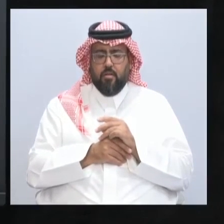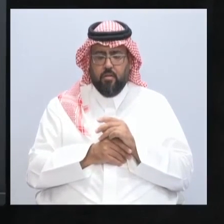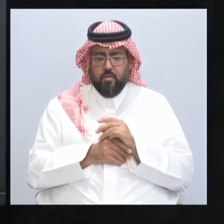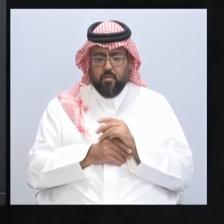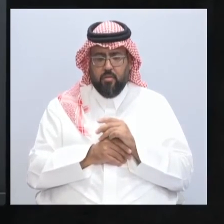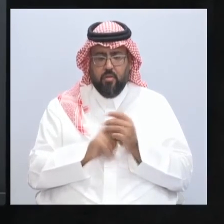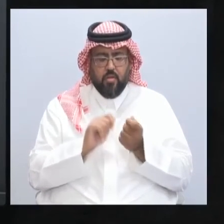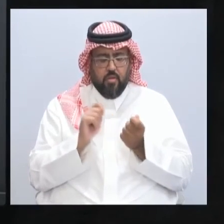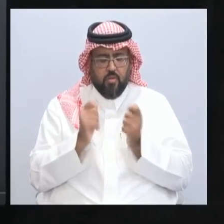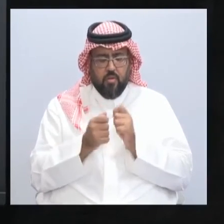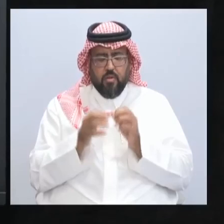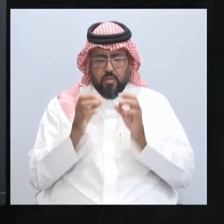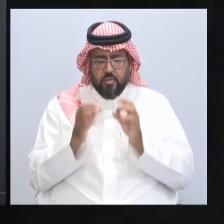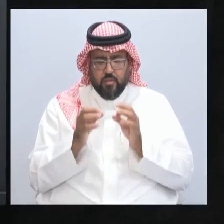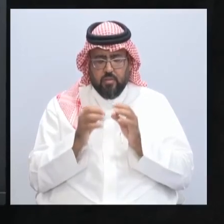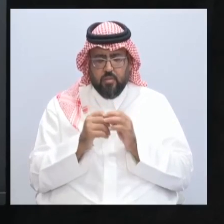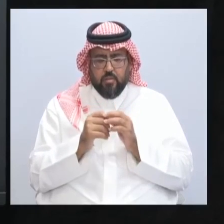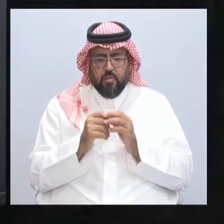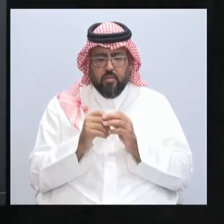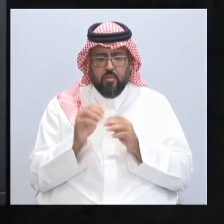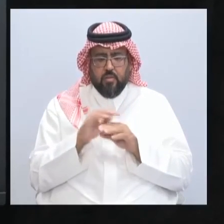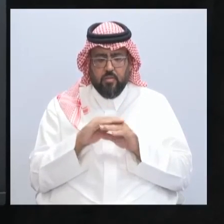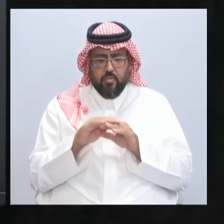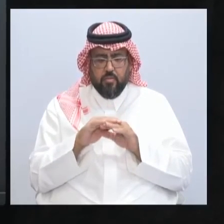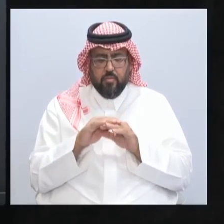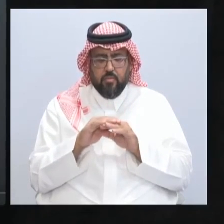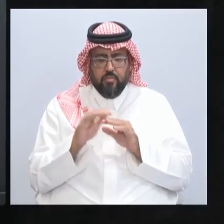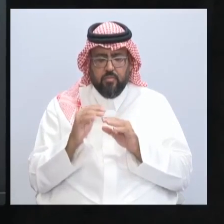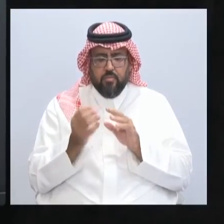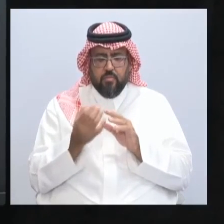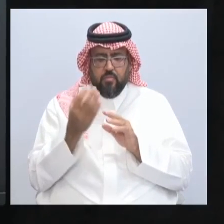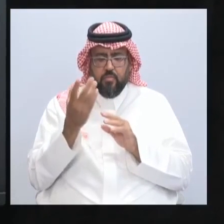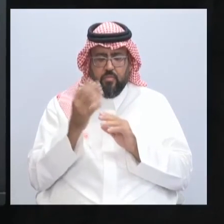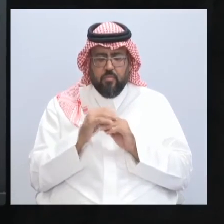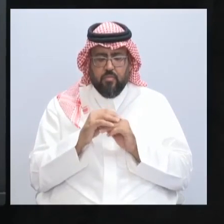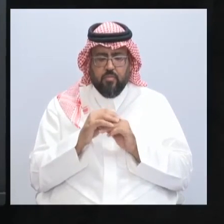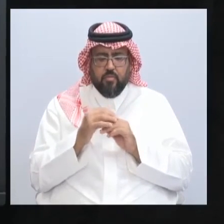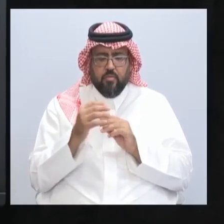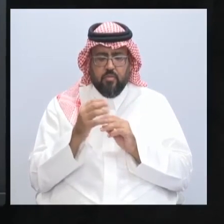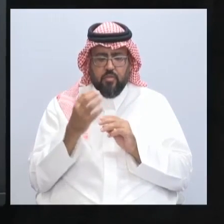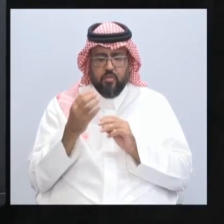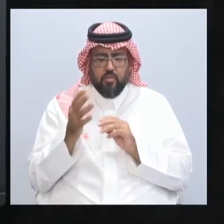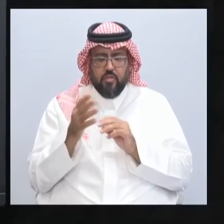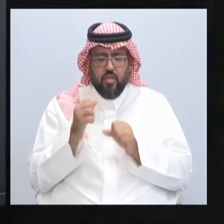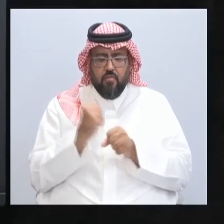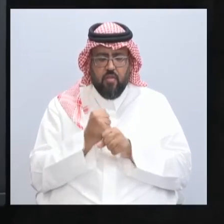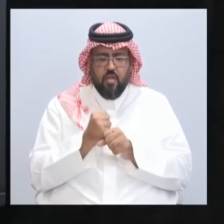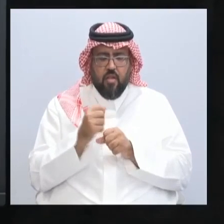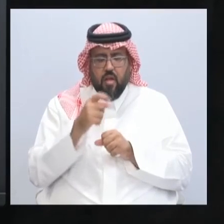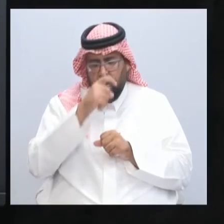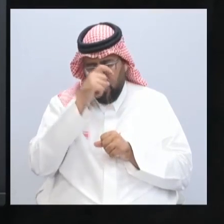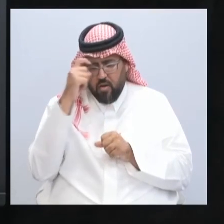صخور تحولت من اصلها رسوبي او ناري الى صخر جديد بفعل